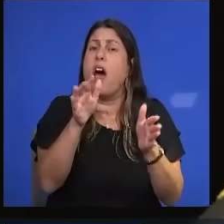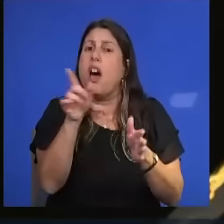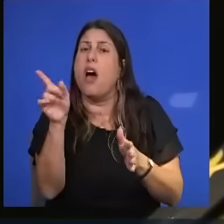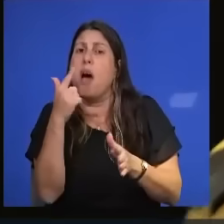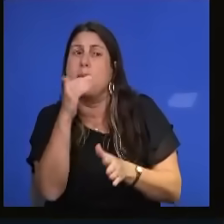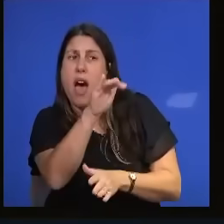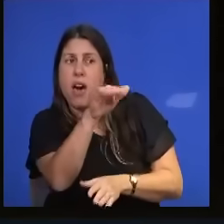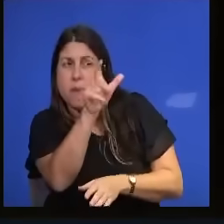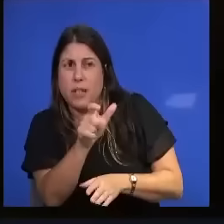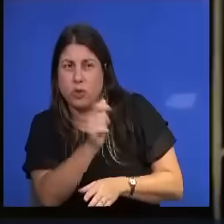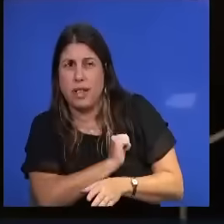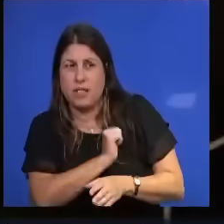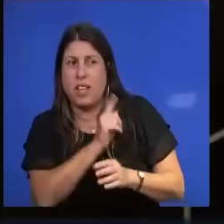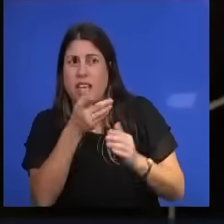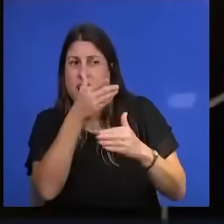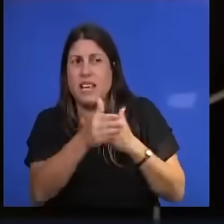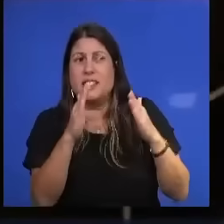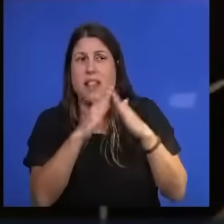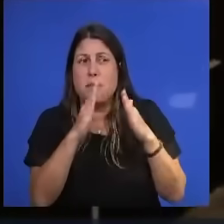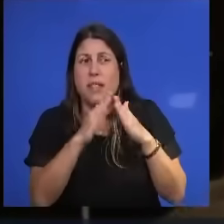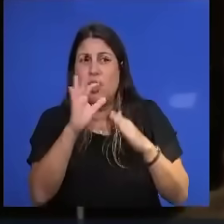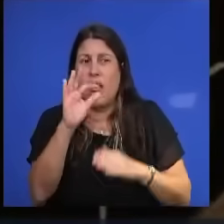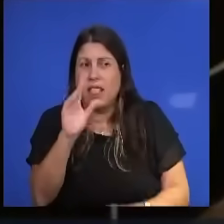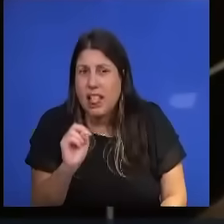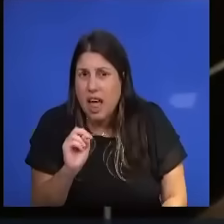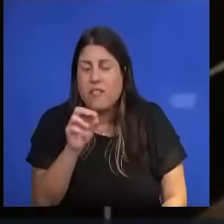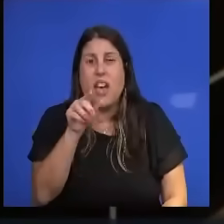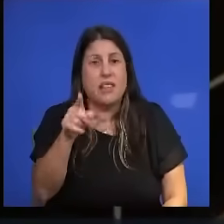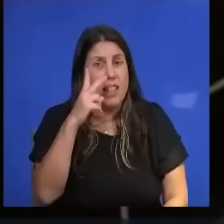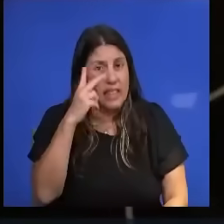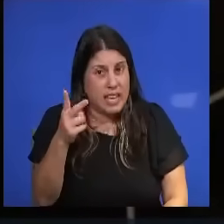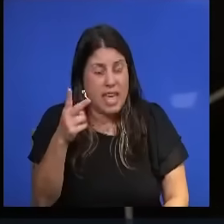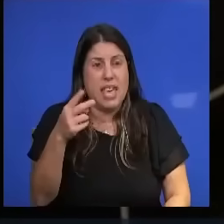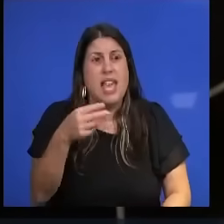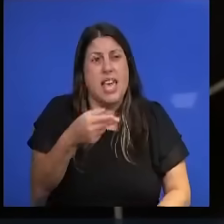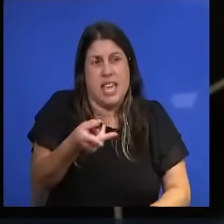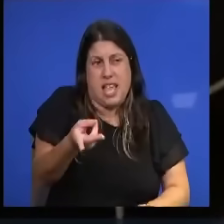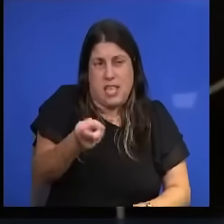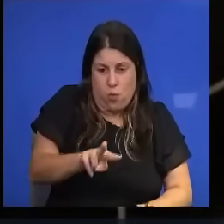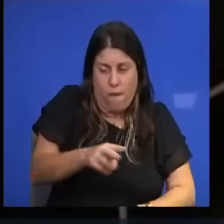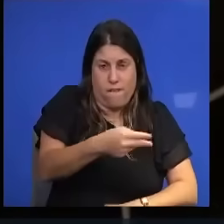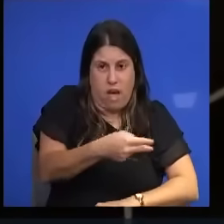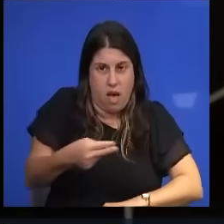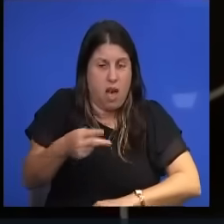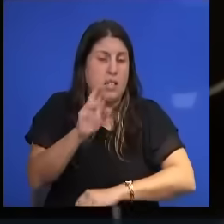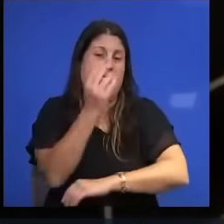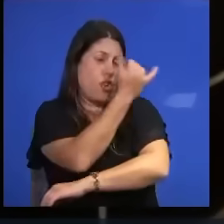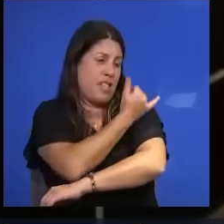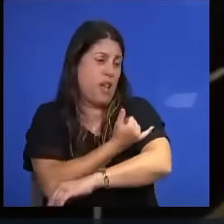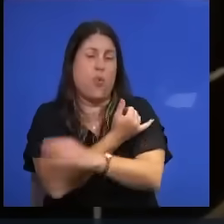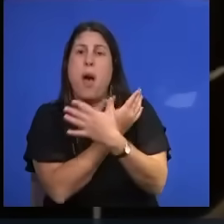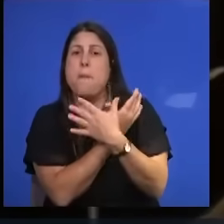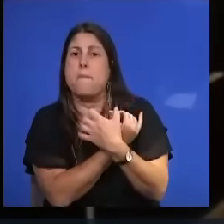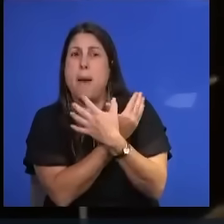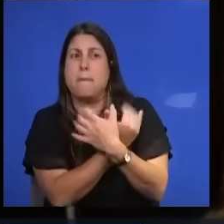לבית של נדב ואתה הולך לראות עם הגופה ששוכבת שם, יש לו אז לא קעקוע פרפר. ואז הוא חזר